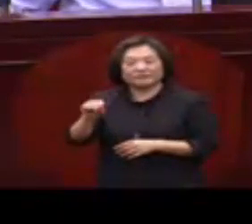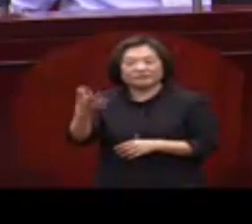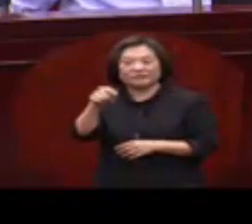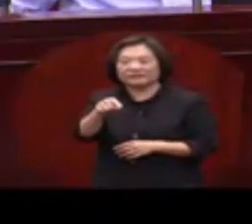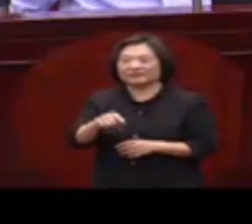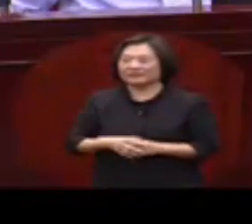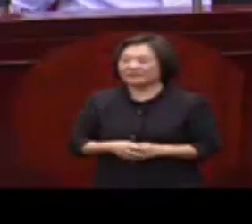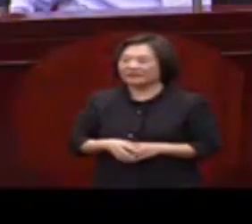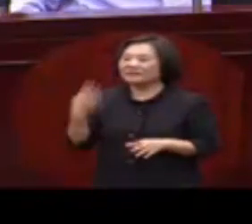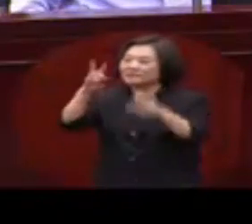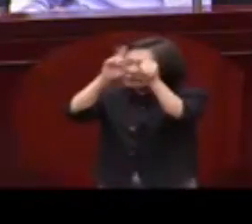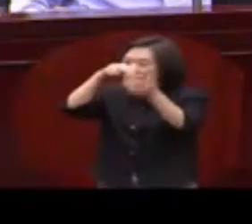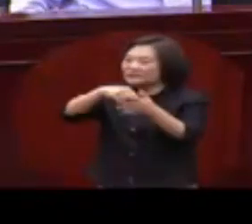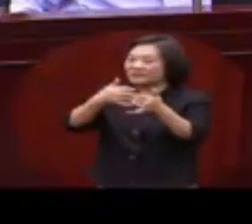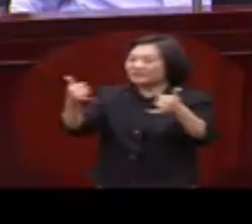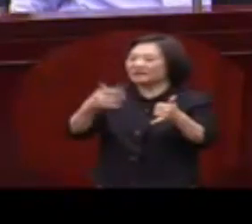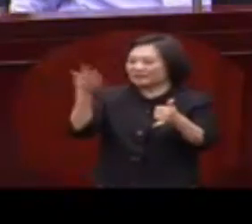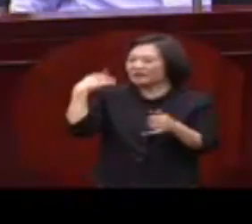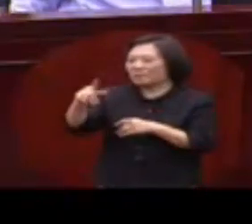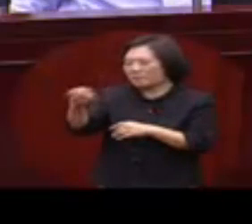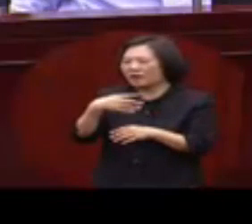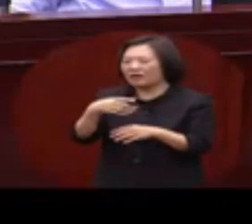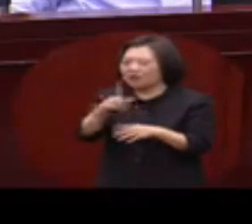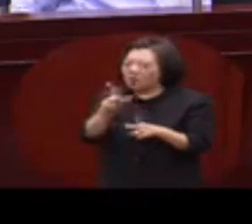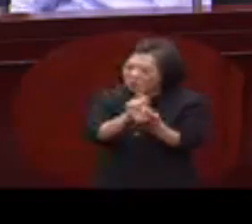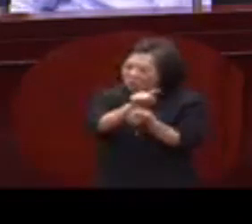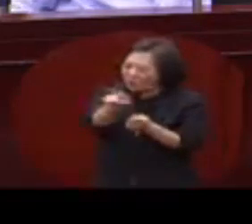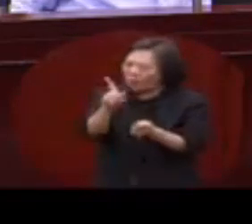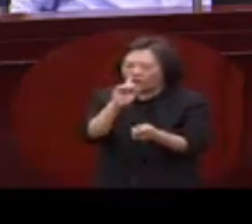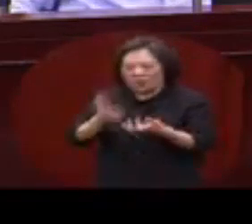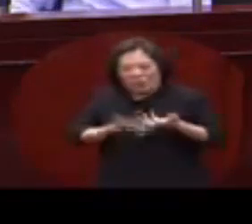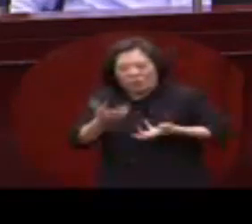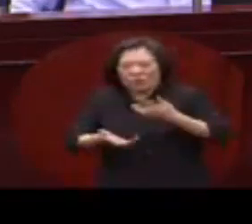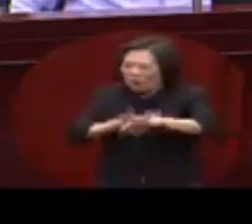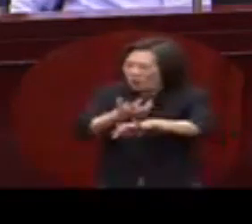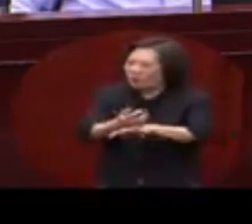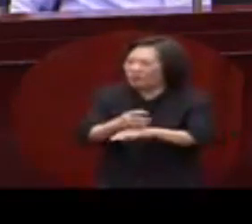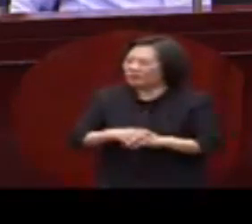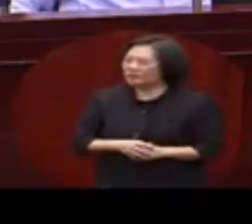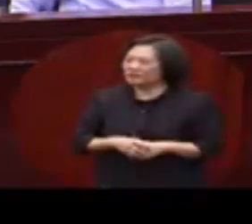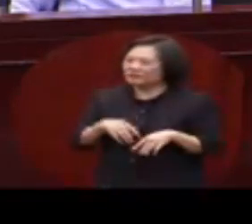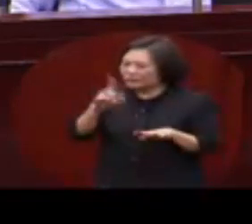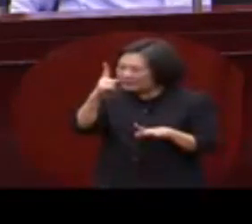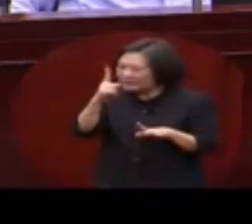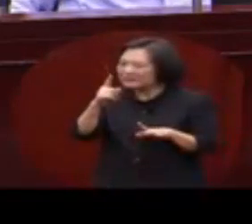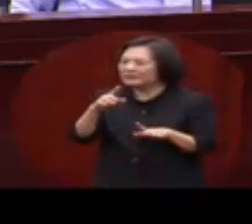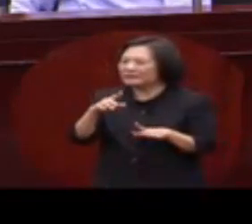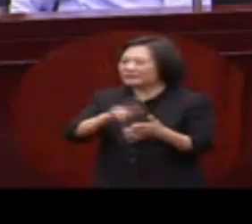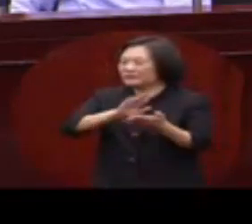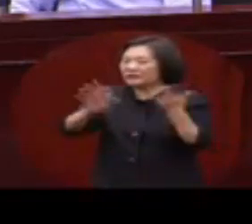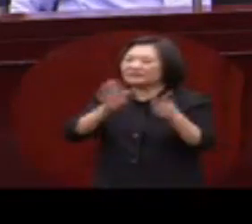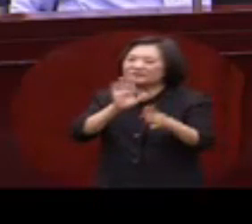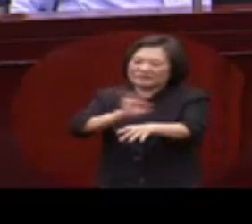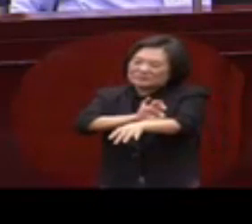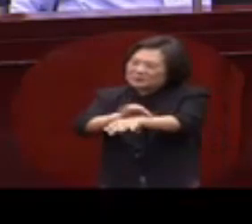以前这个许立民局长在的时候，算是琢磨相当多了哈。我们现在还有一个要解决剥皮寮，那我们今天早上